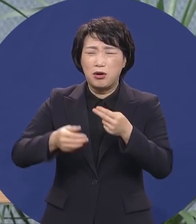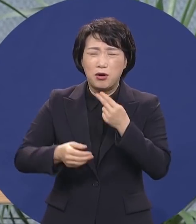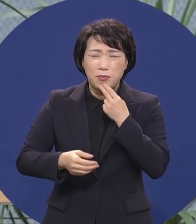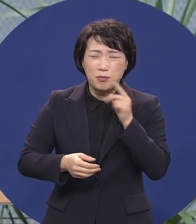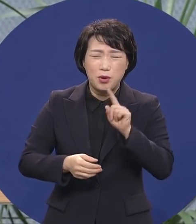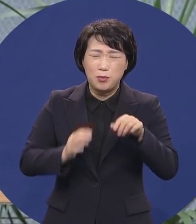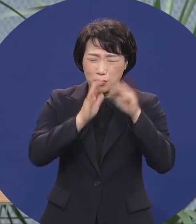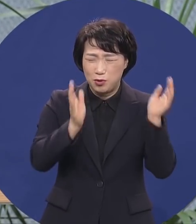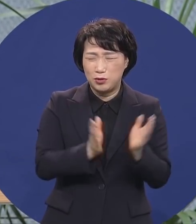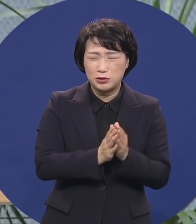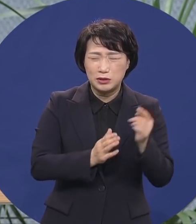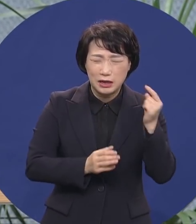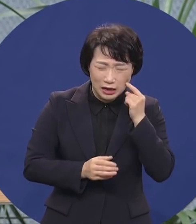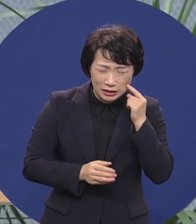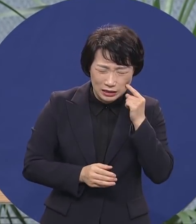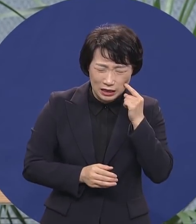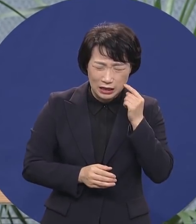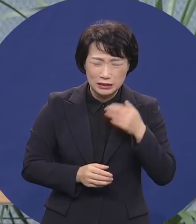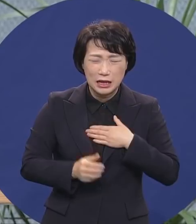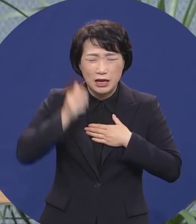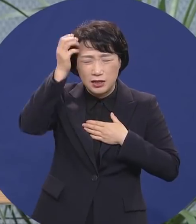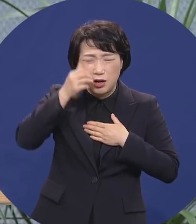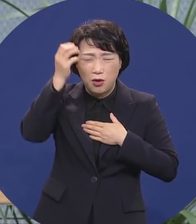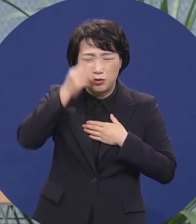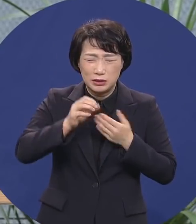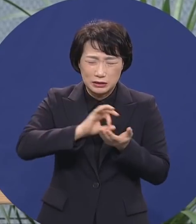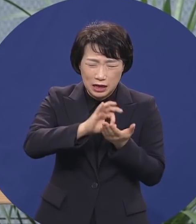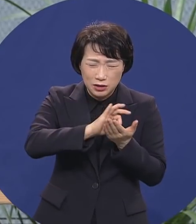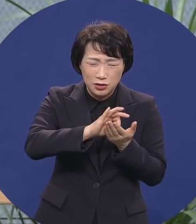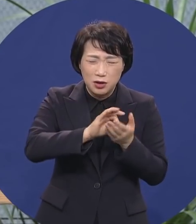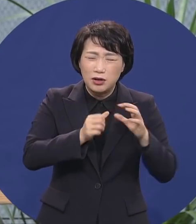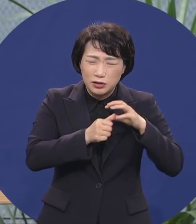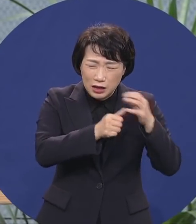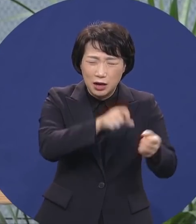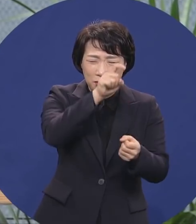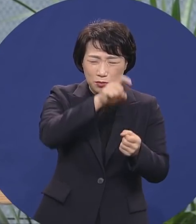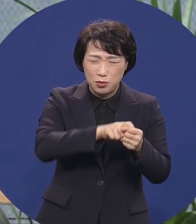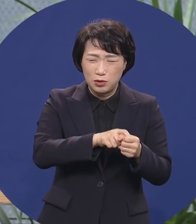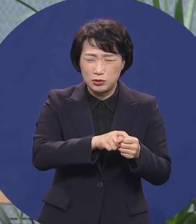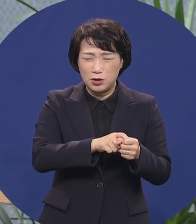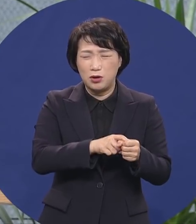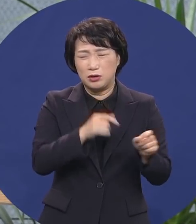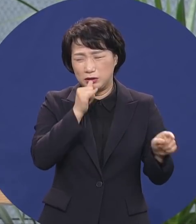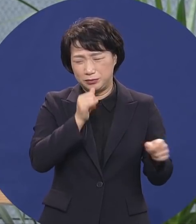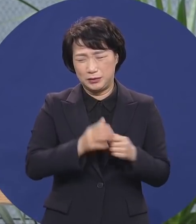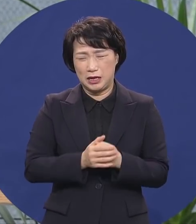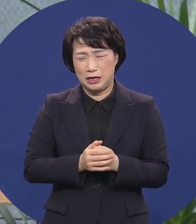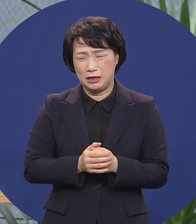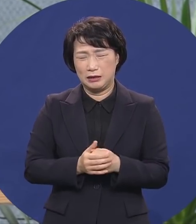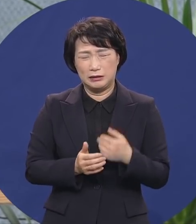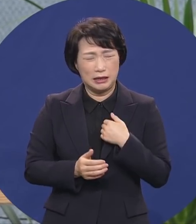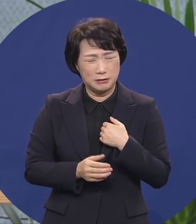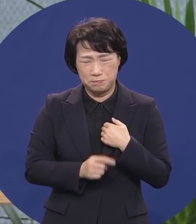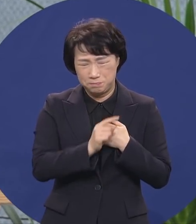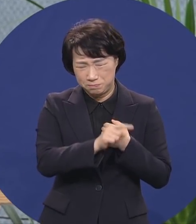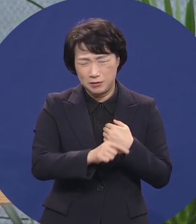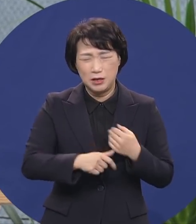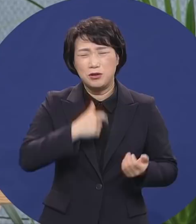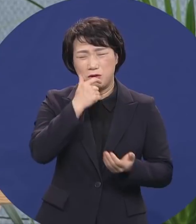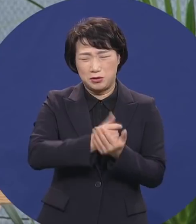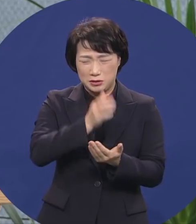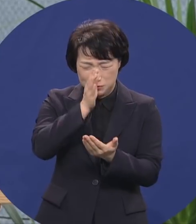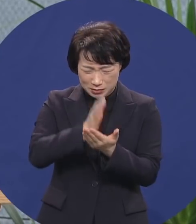것은 다 가짜요, 내 영혼을 사용하려는 사냥하려는 수작입니다. 절대 당하지